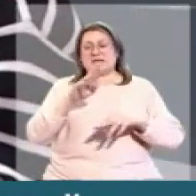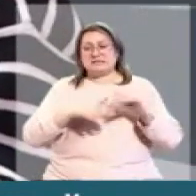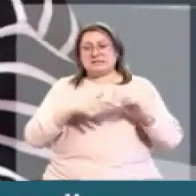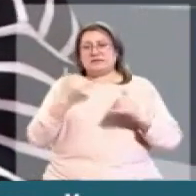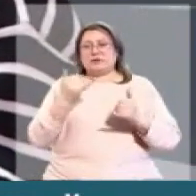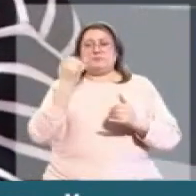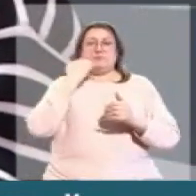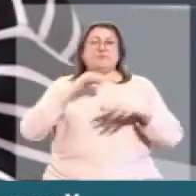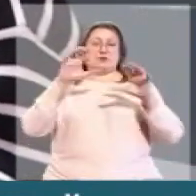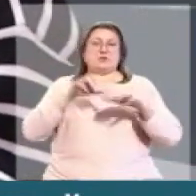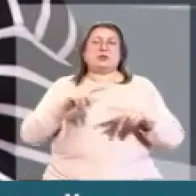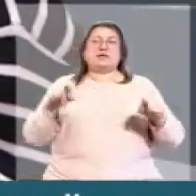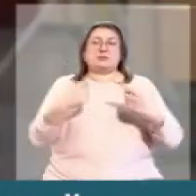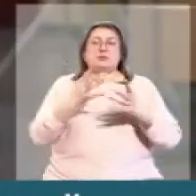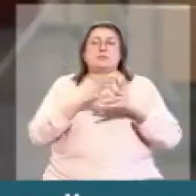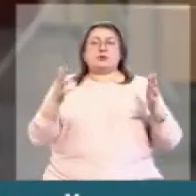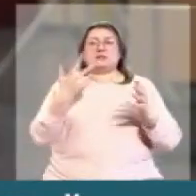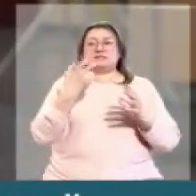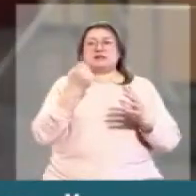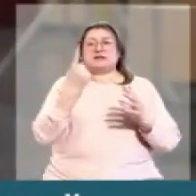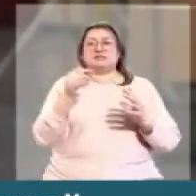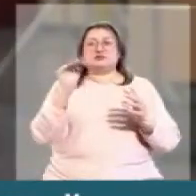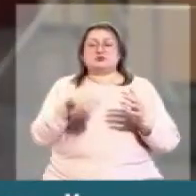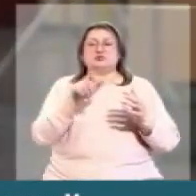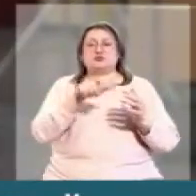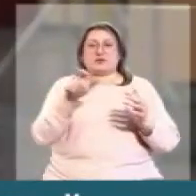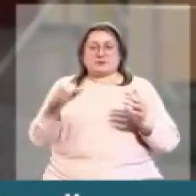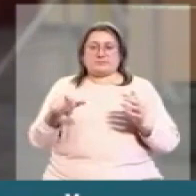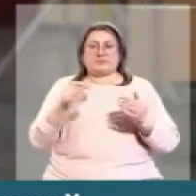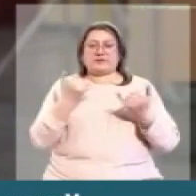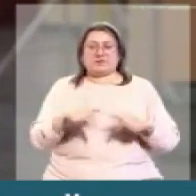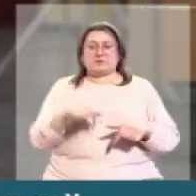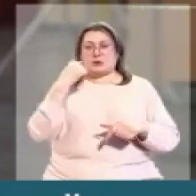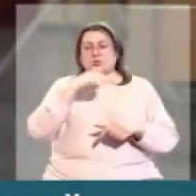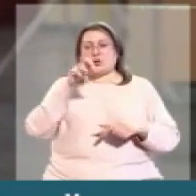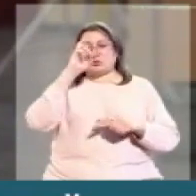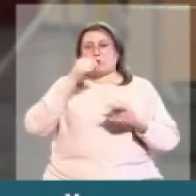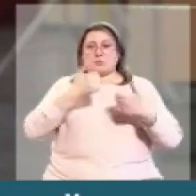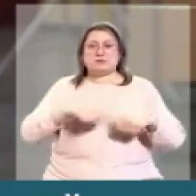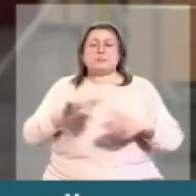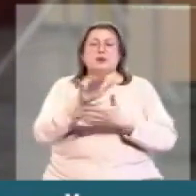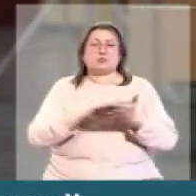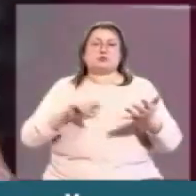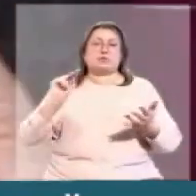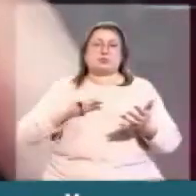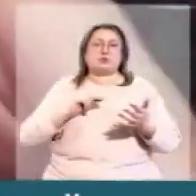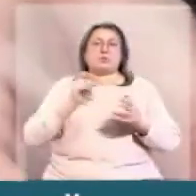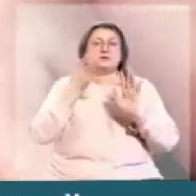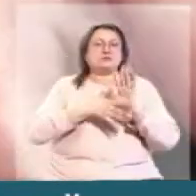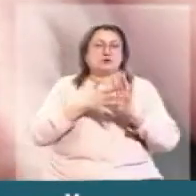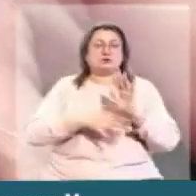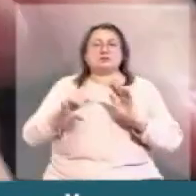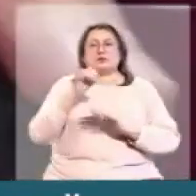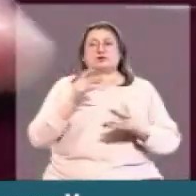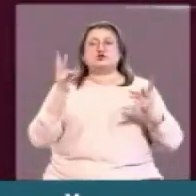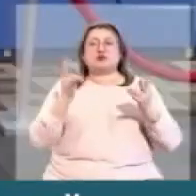сегодня по старому закону реабилитировано более 311 тысяч человек. В текущем году Государственная комиссия продолжит работу по изучению